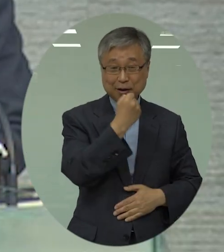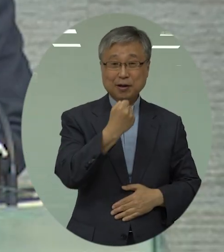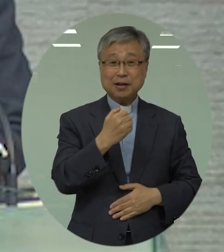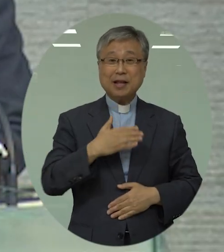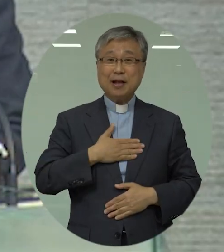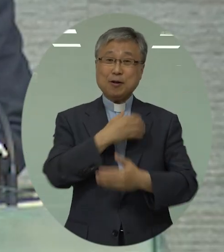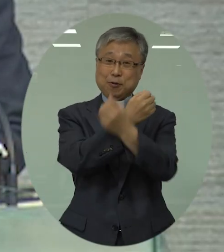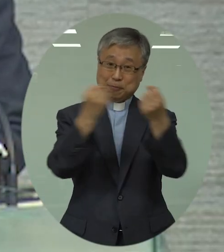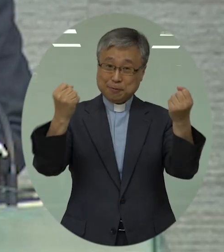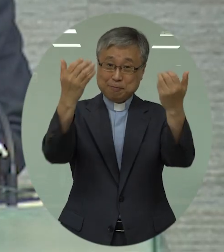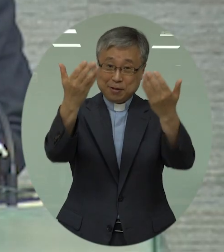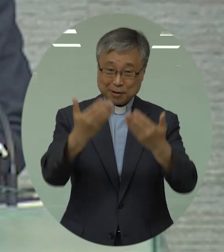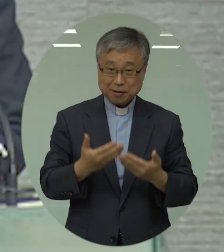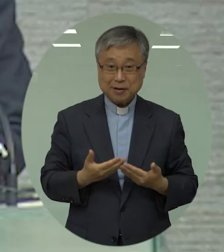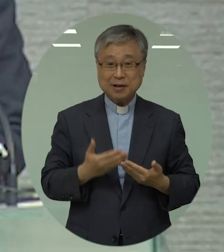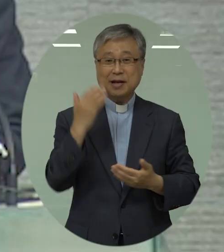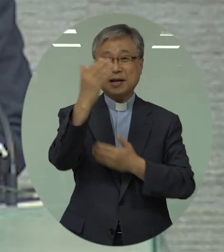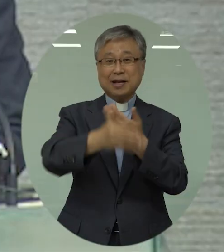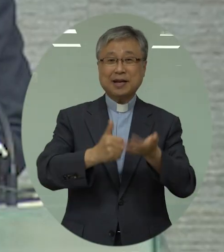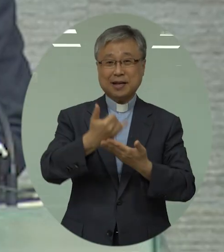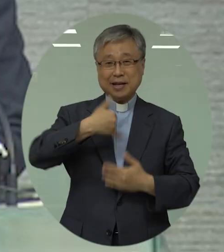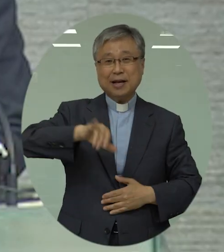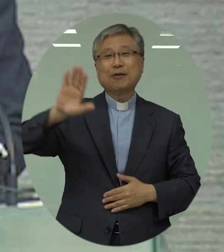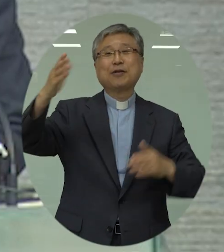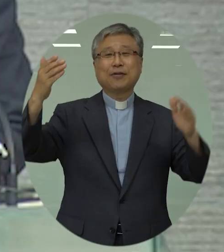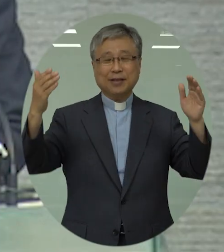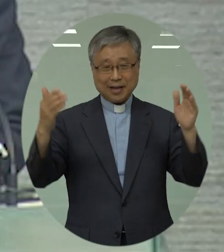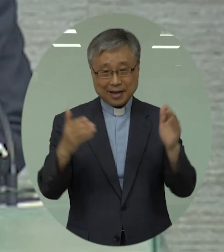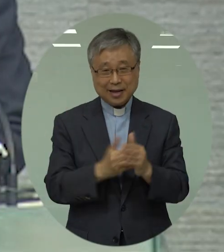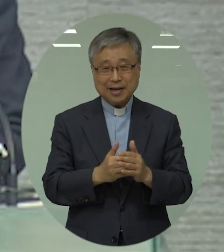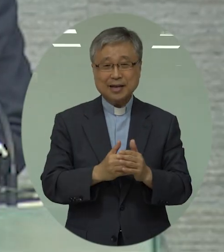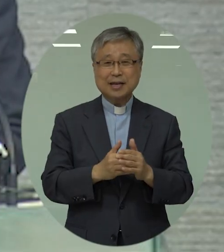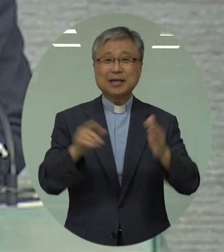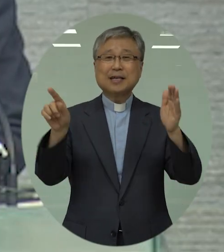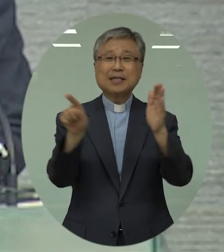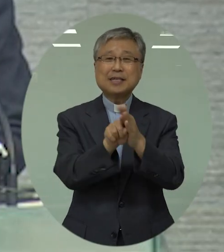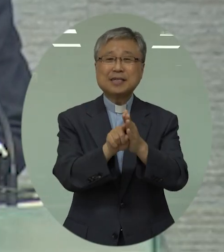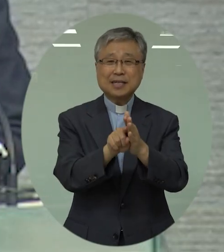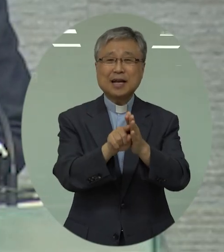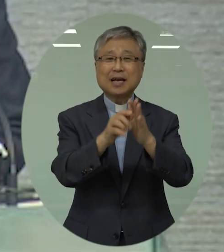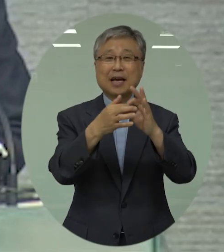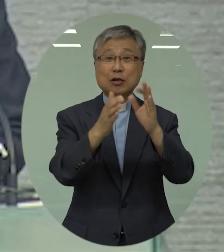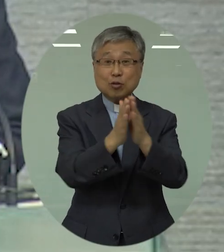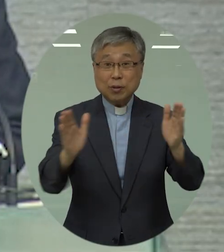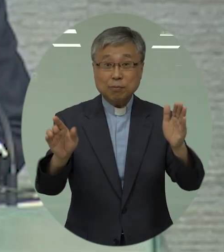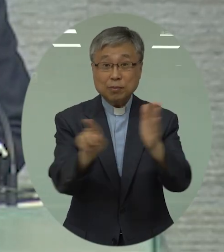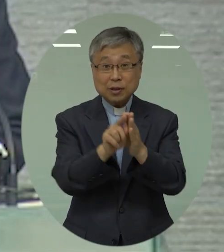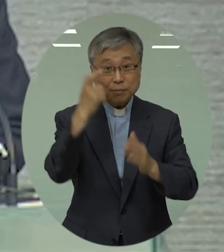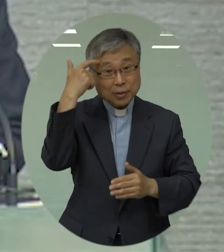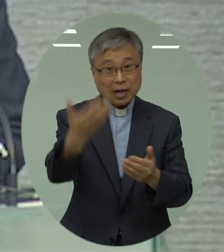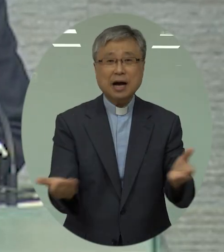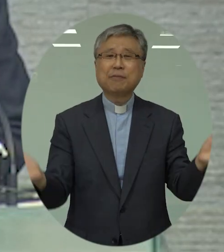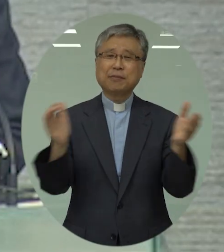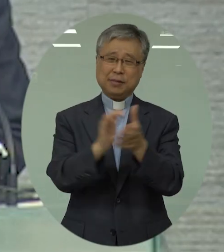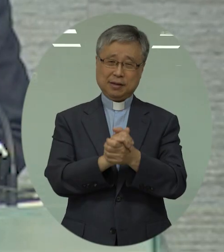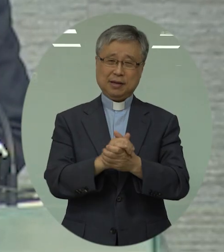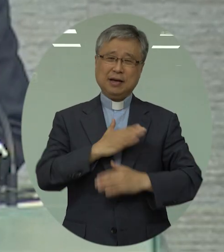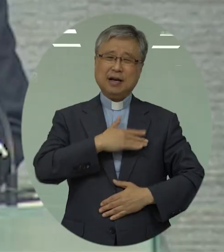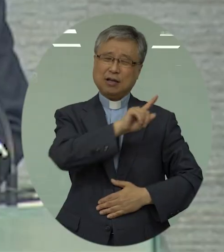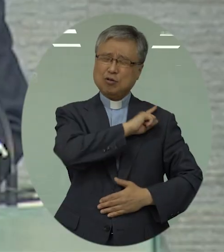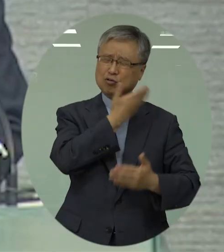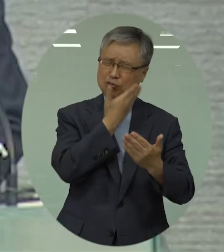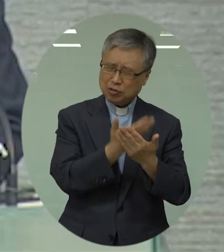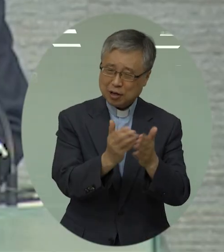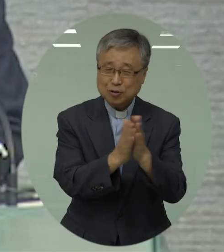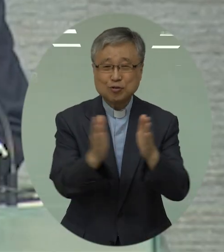나는 용서받고 하나님의 자녀가 되었다. 이게 신앙의 출발점이라는 거 믿으십니까? 이게 가장 중요한